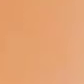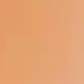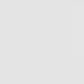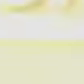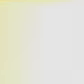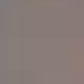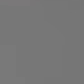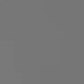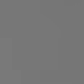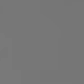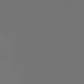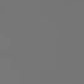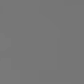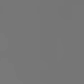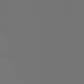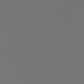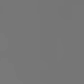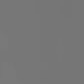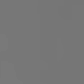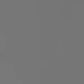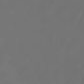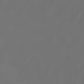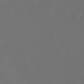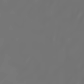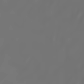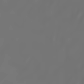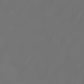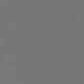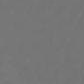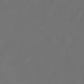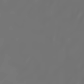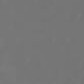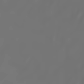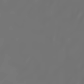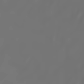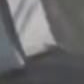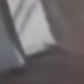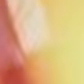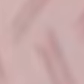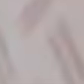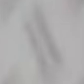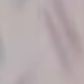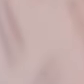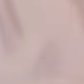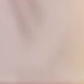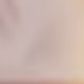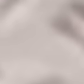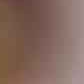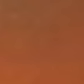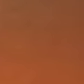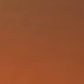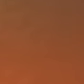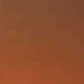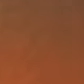ang sumbong na dala, basta alam niyang tama, di makakasama mo siya.